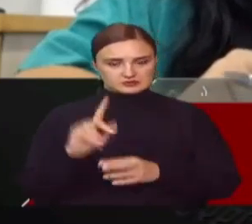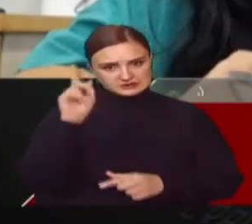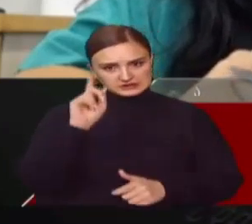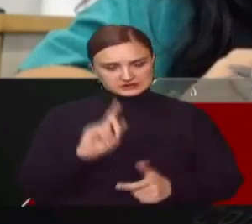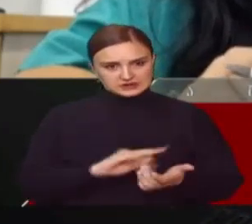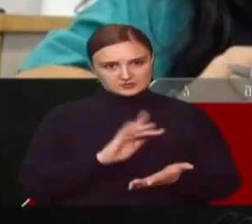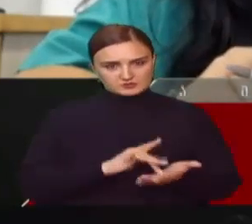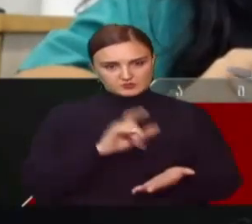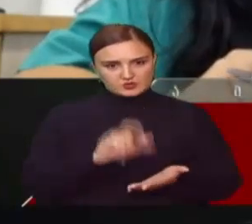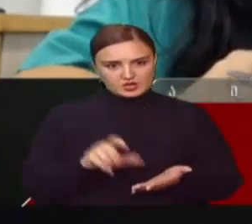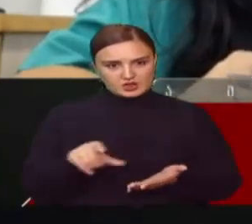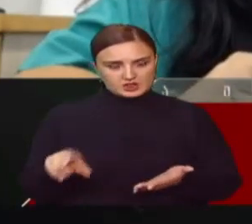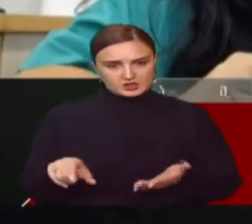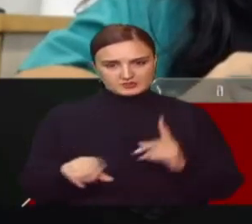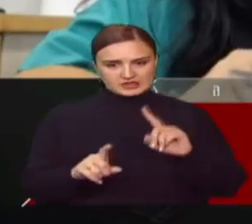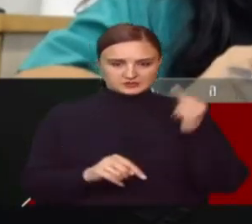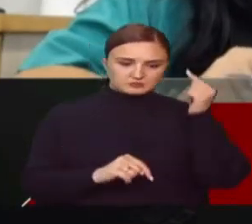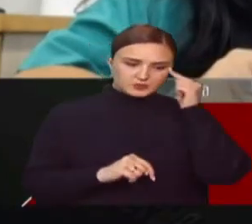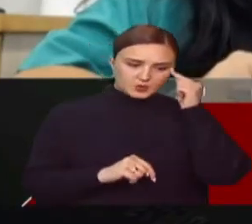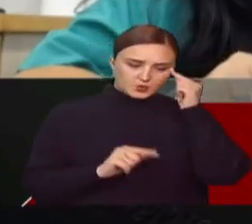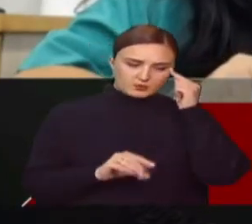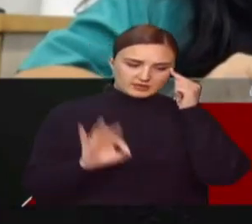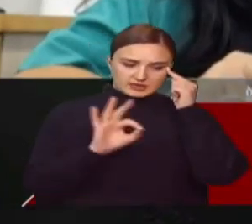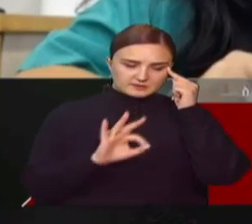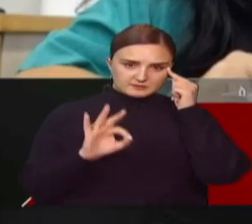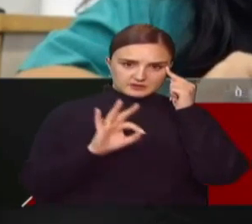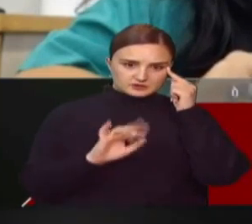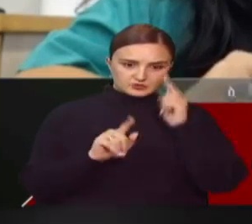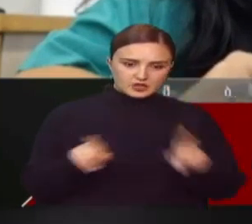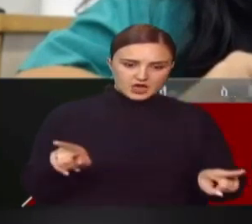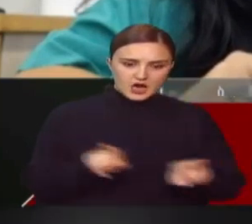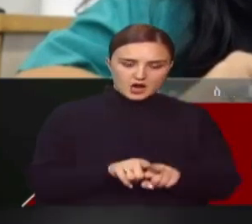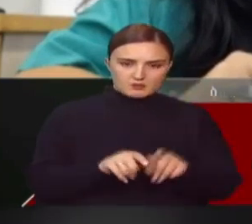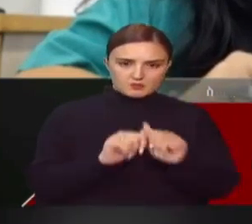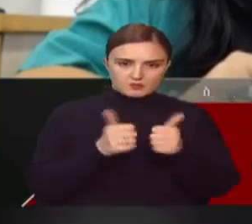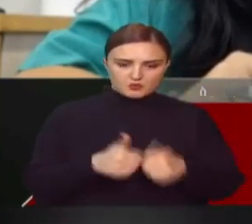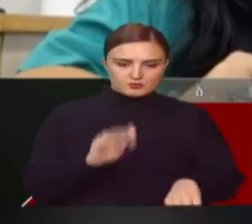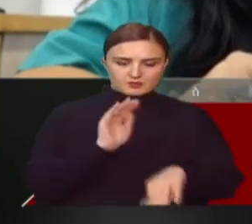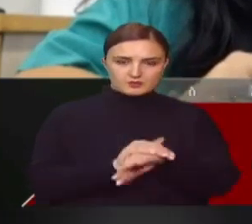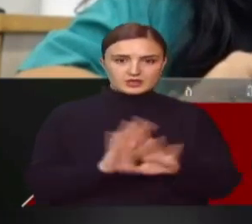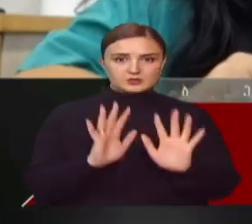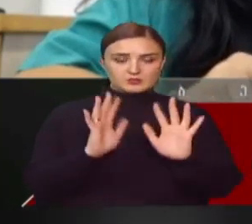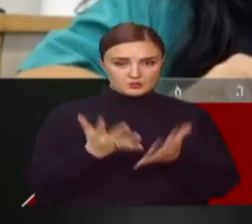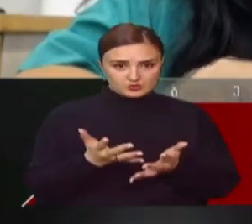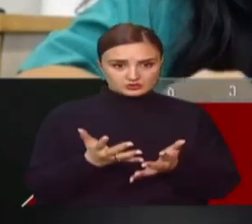ისრაელის მოქალაქეები ერთი რას ფიქრობენ იმაზე, რომ მსგავსი ფაქტი